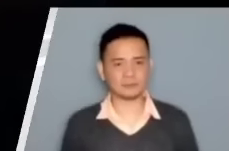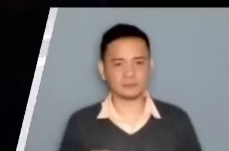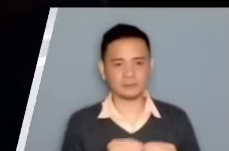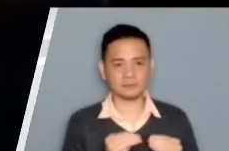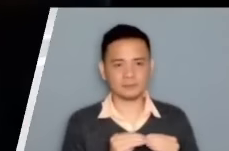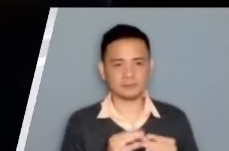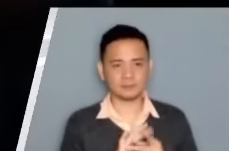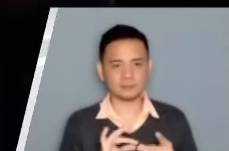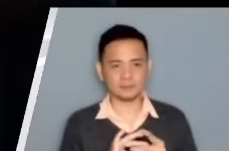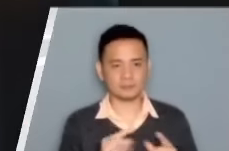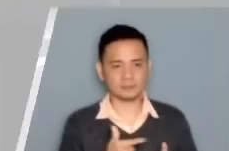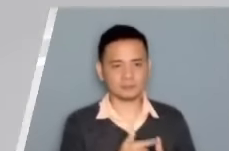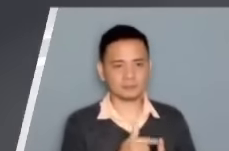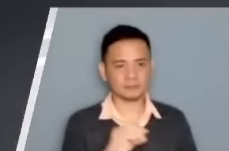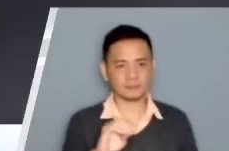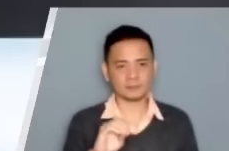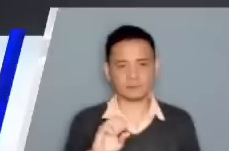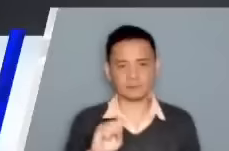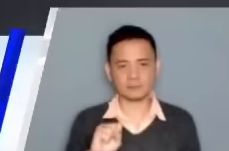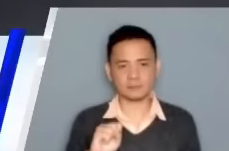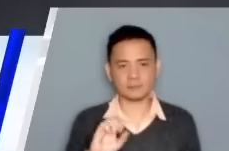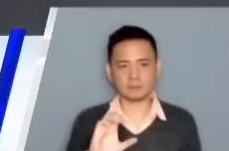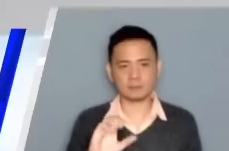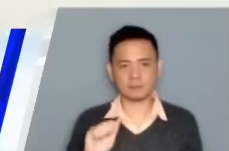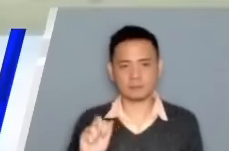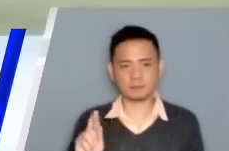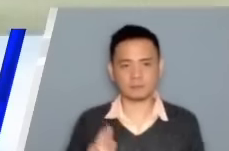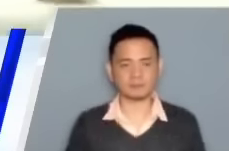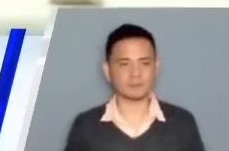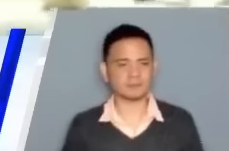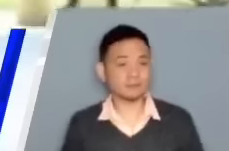ang double gold Olympic Victory ni Carlos